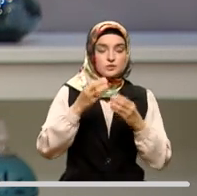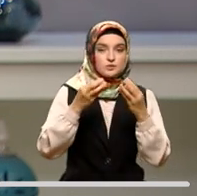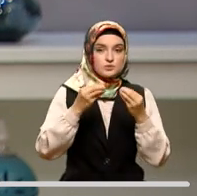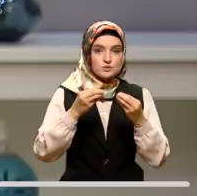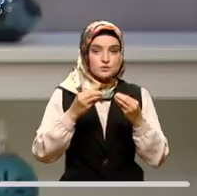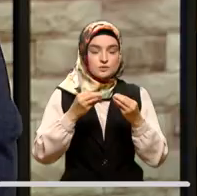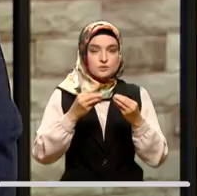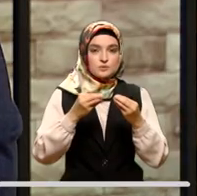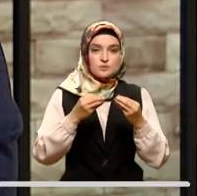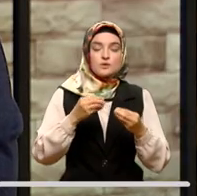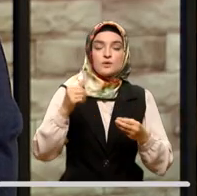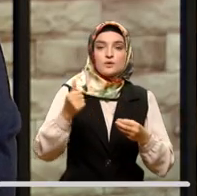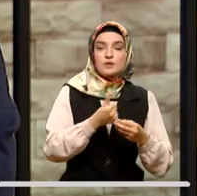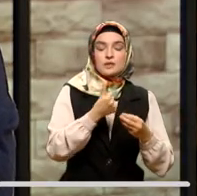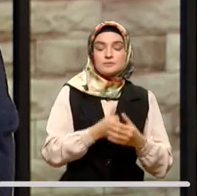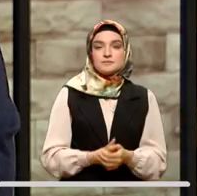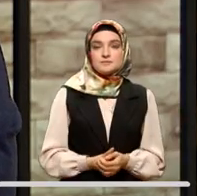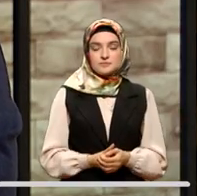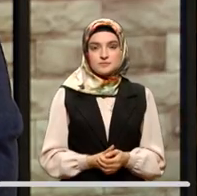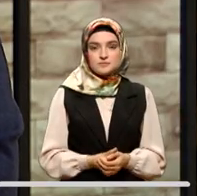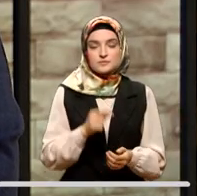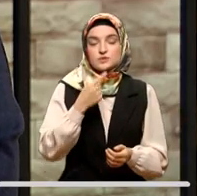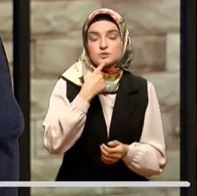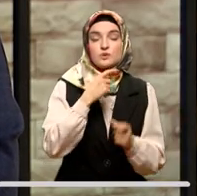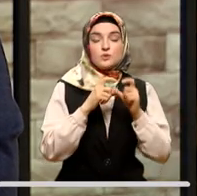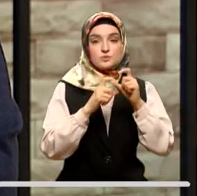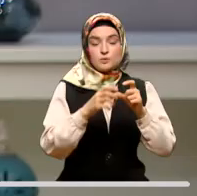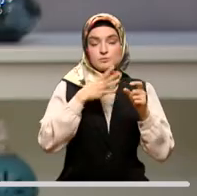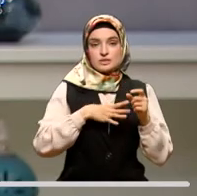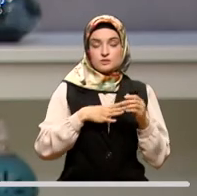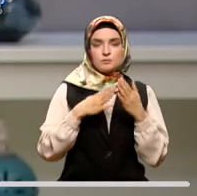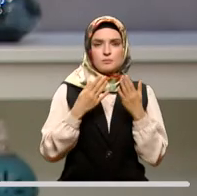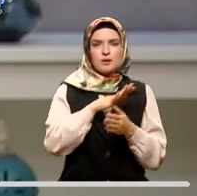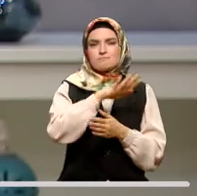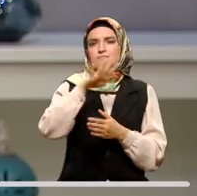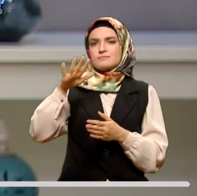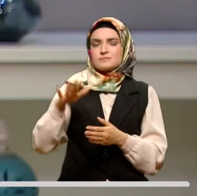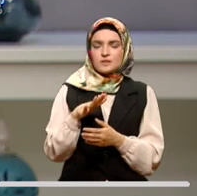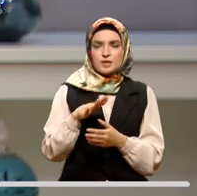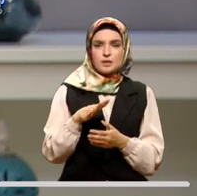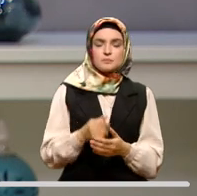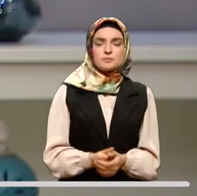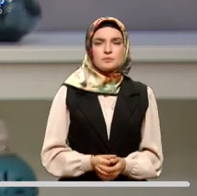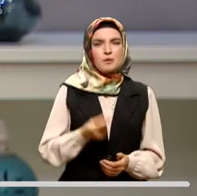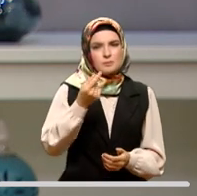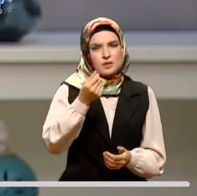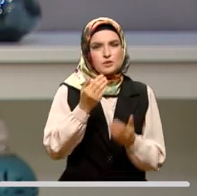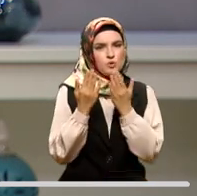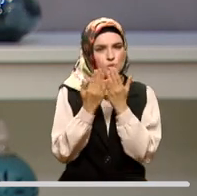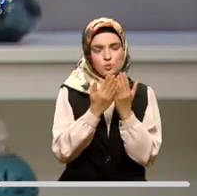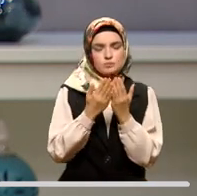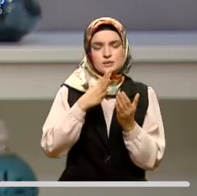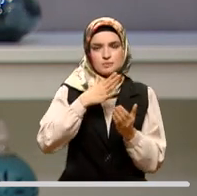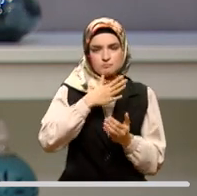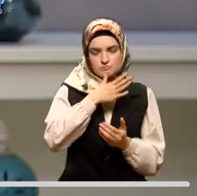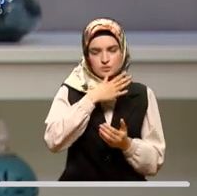gerçekten ve imrenerek bakmamak mümkün değil. Şöyle de sormak istiyorum ama hani her birimiz belki birazcık okumayı biliyoruz hani ve